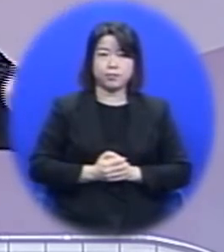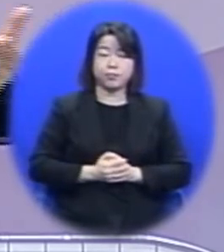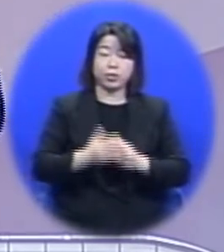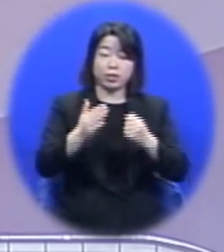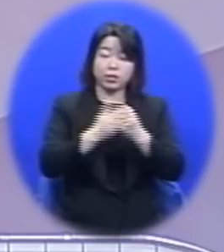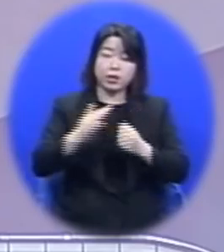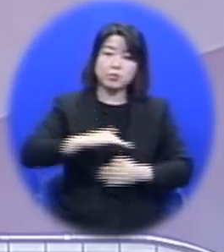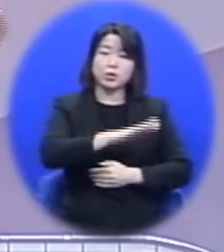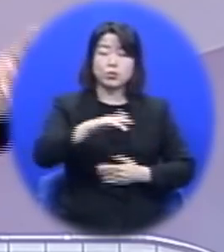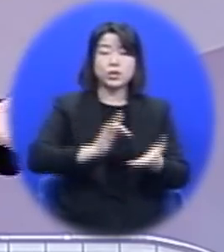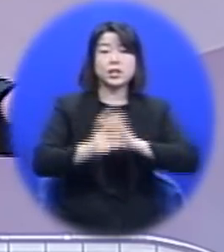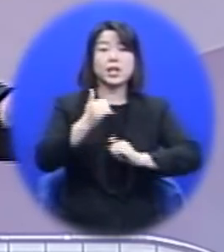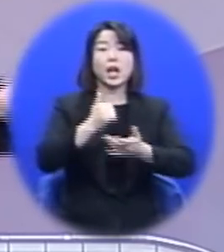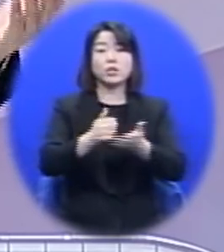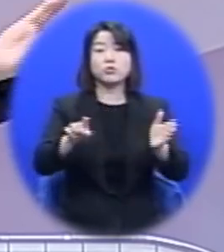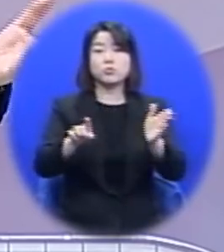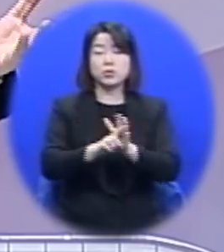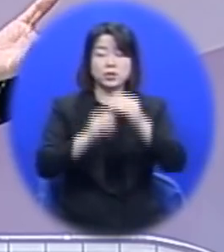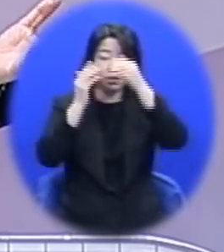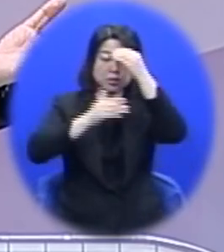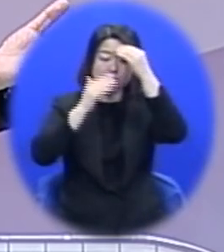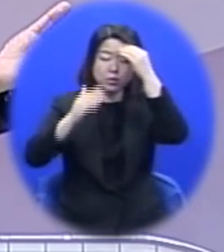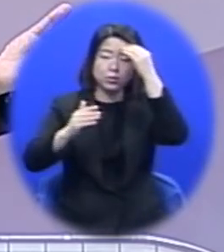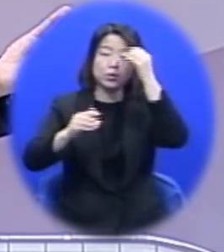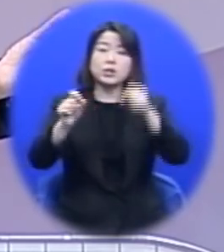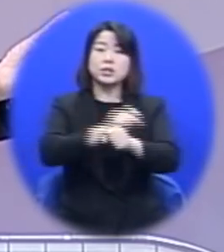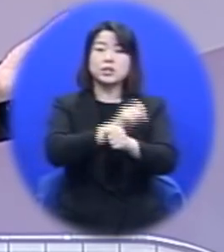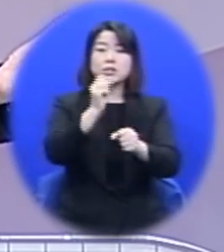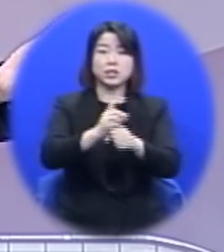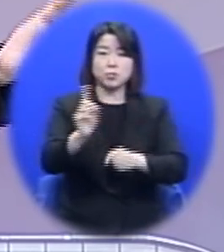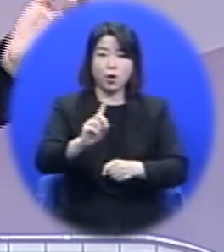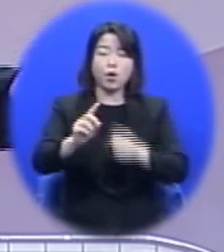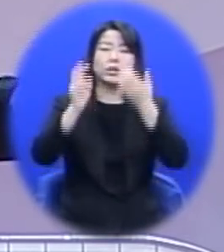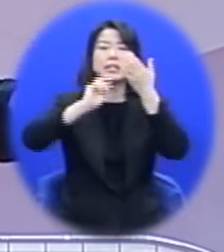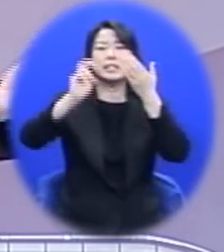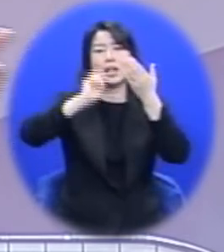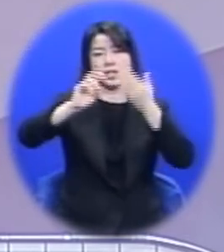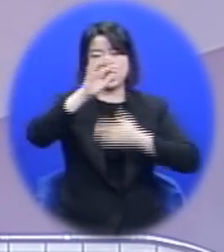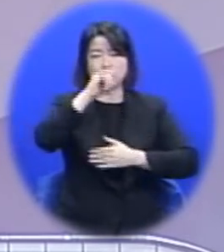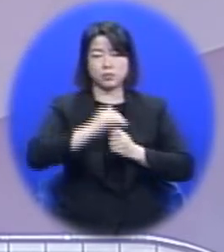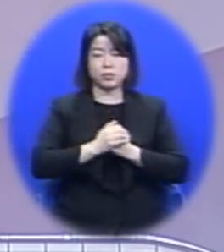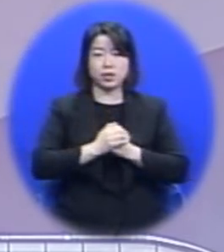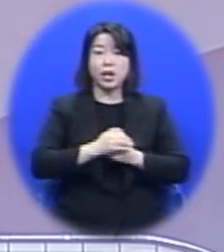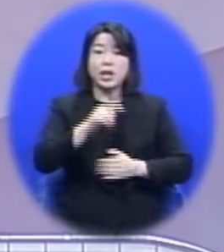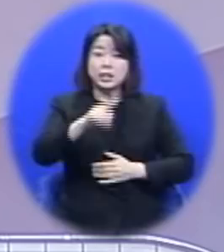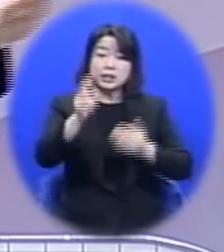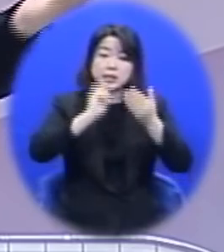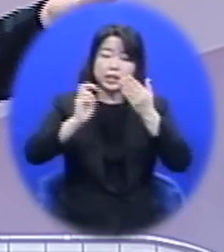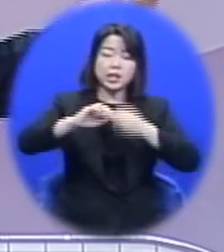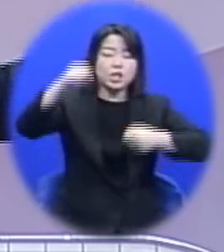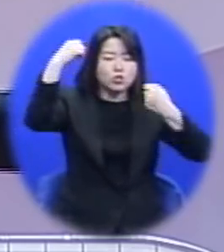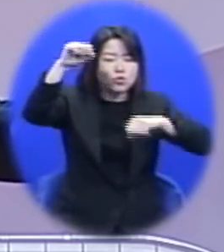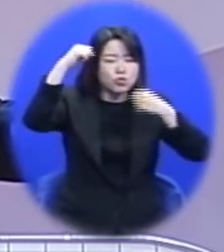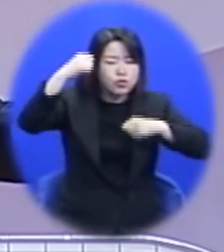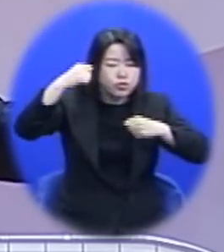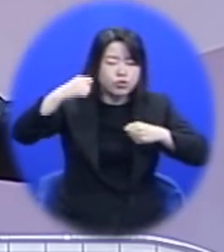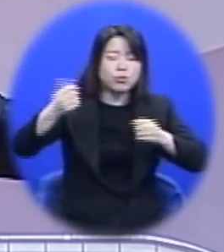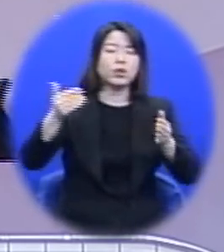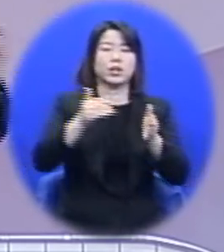그래서 우리 예수 믿는 성도들의 특징이 찬양인 것입니다. 그 찬양이 이제는 춤을 추는 것까지 가는